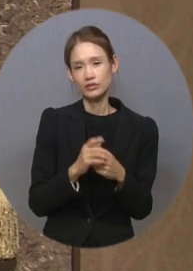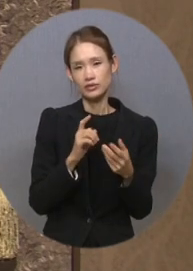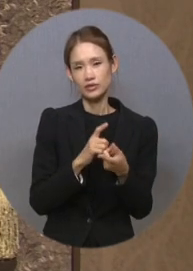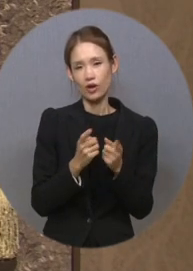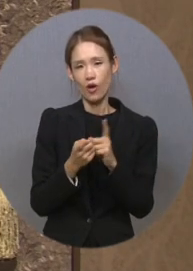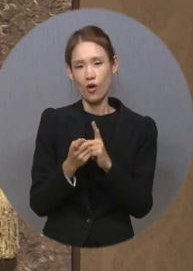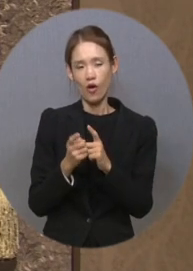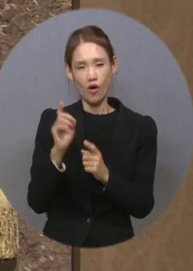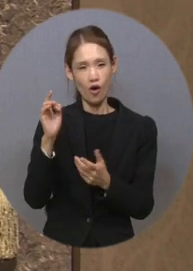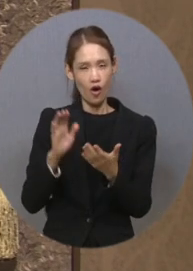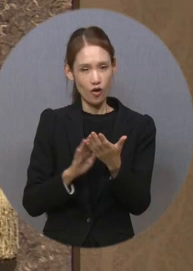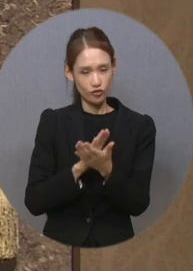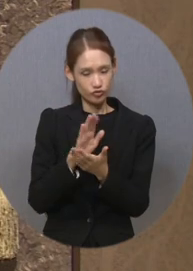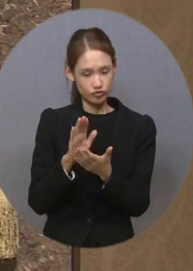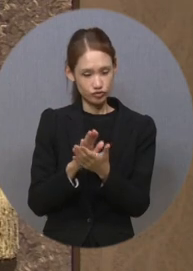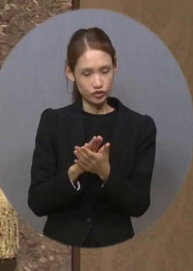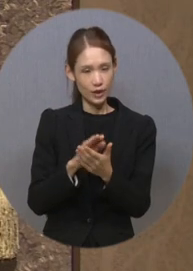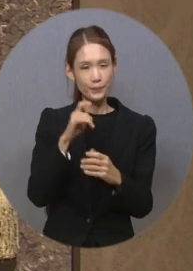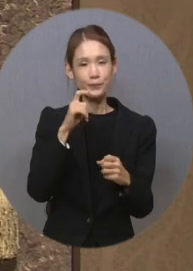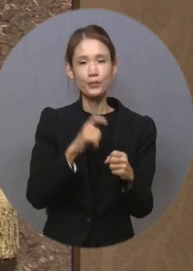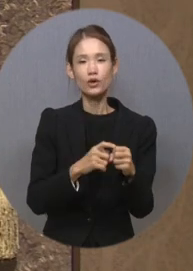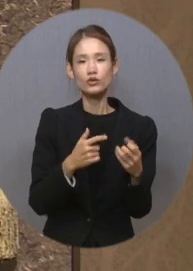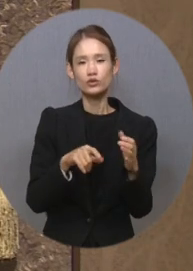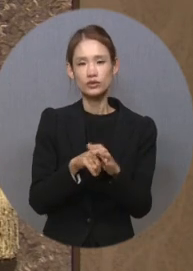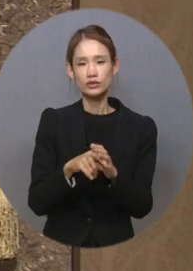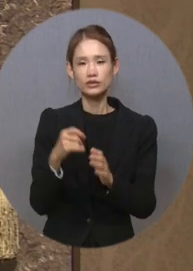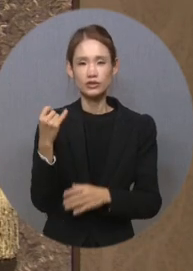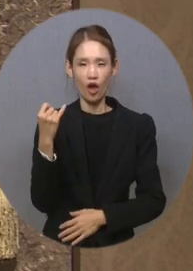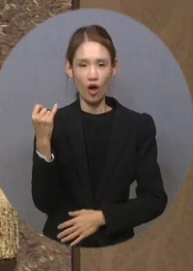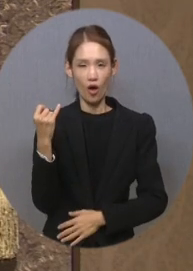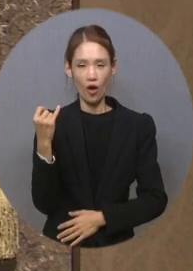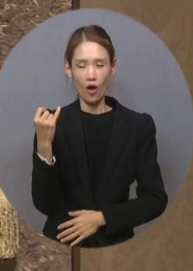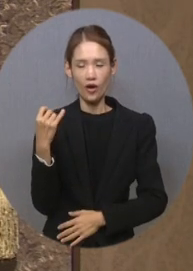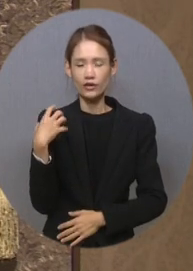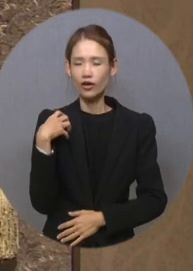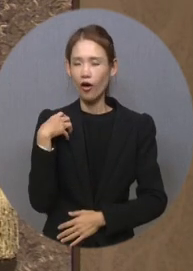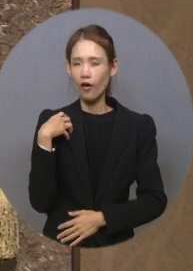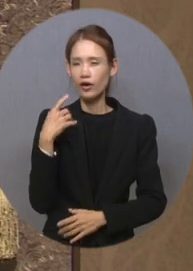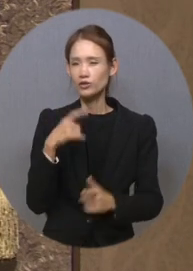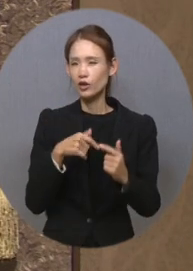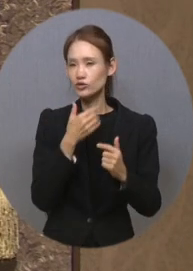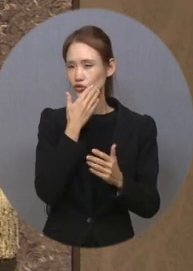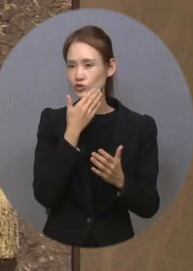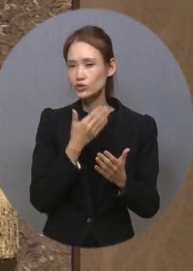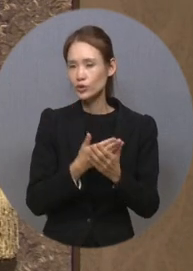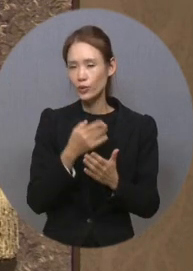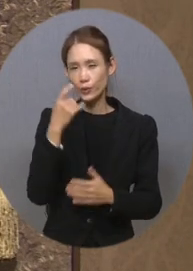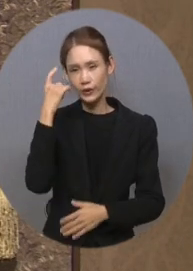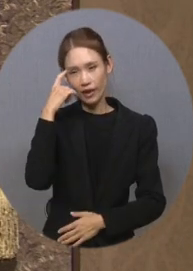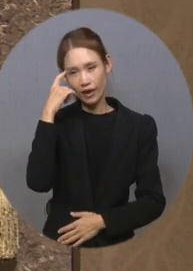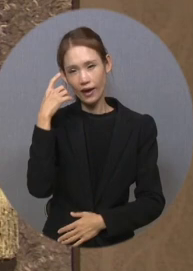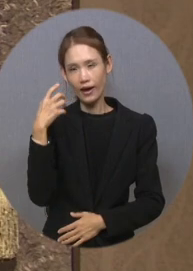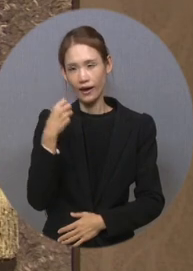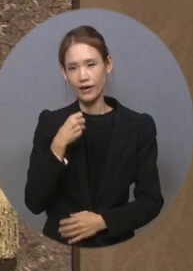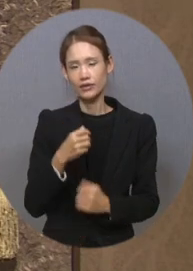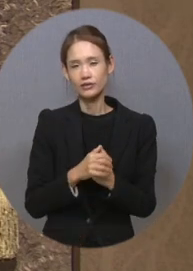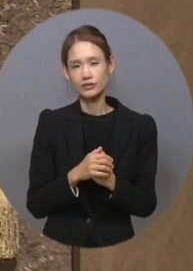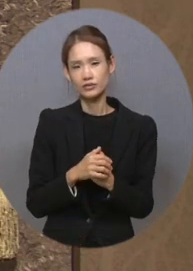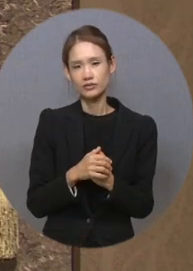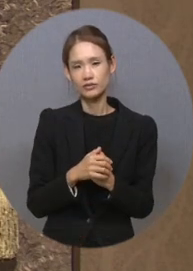유화 이런 걸 위해서는 우리 여성분들의 역할이 굉장히 중요하다 그 생각을 저는 합니다. 네.